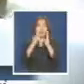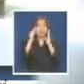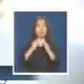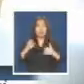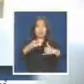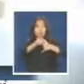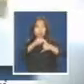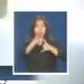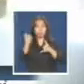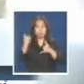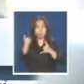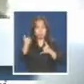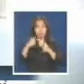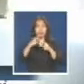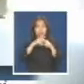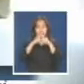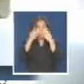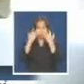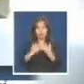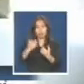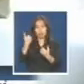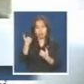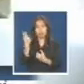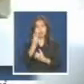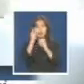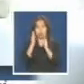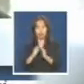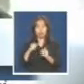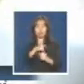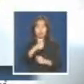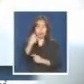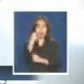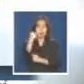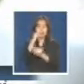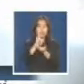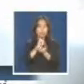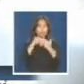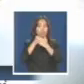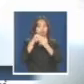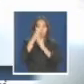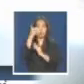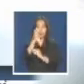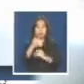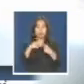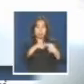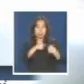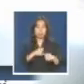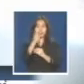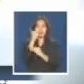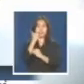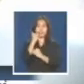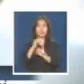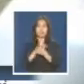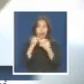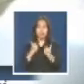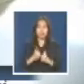ะครับแล้วก็ได้รับบาดเจ็บทั้ง2รายนั้นถือได้ว่ามีความเข้มแข็งอย่างมากนะครับแล้วก็กำลังใจดีครับแล้วก็ตอนนี้ป